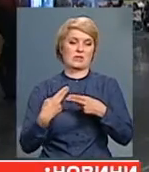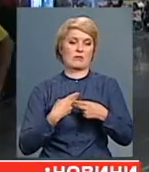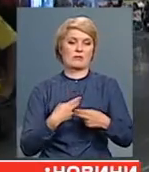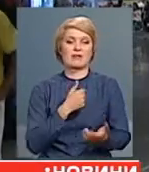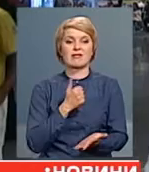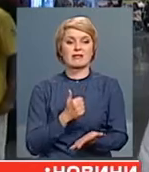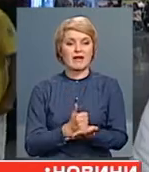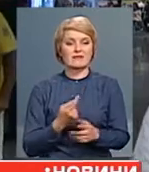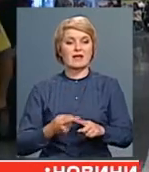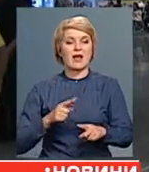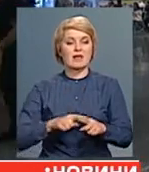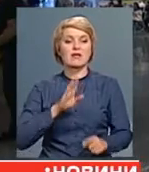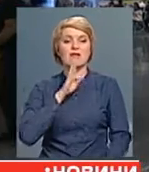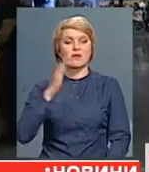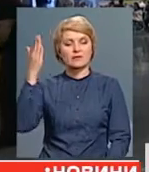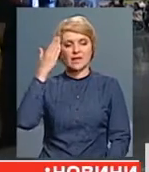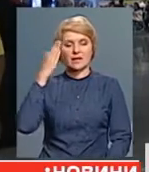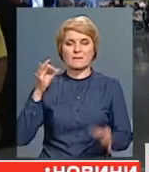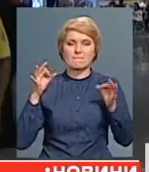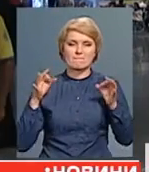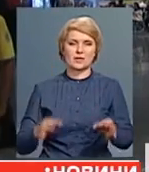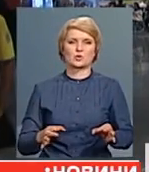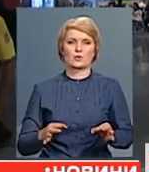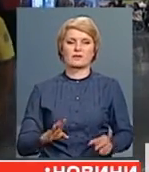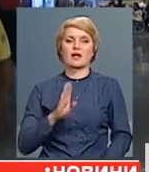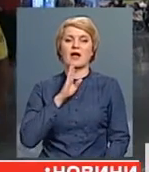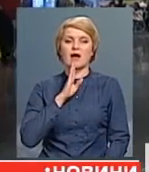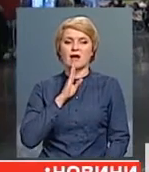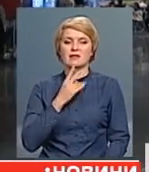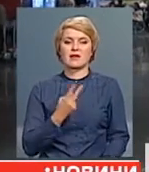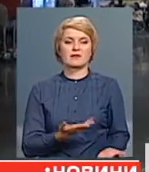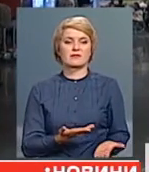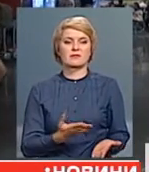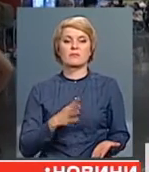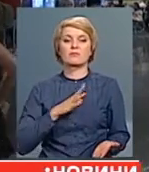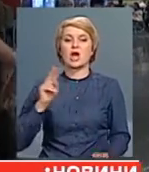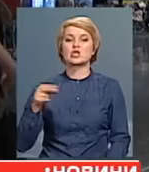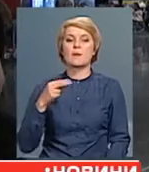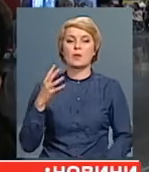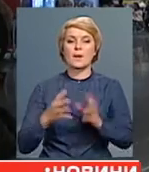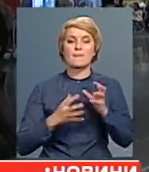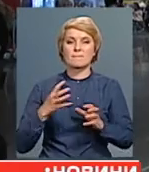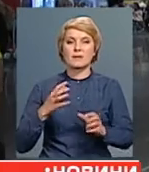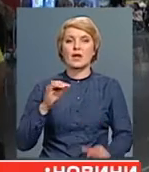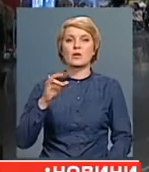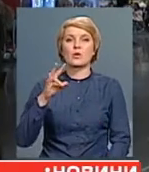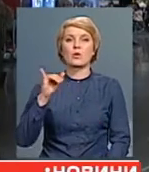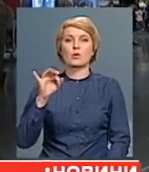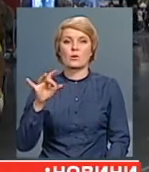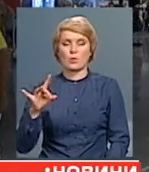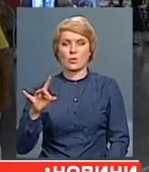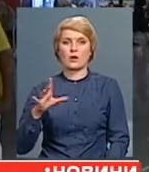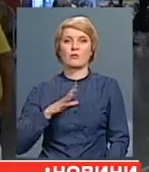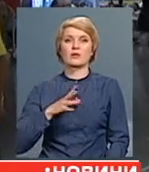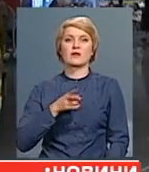Саме головне – це її талант. Талант безусловний, тому що вона, ви бачите, вона була чемпіонкою Європи серед юніорів, була призером чемпіонату Європи